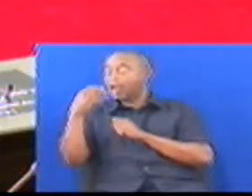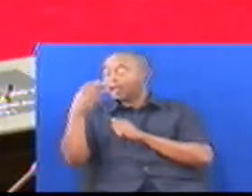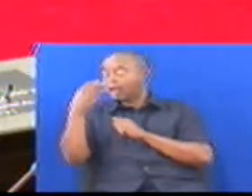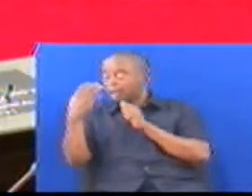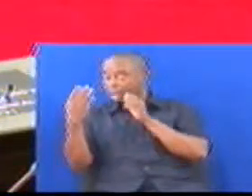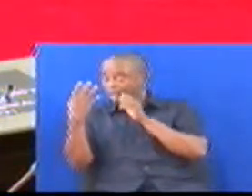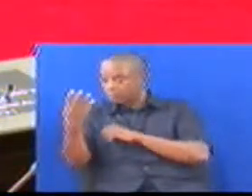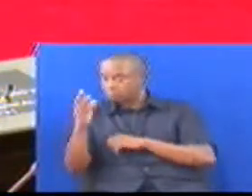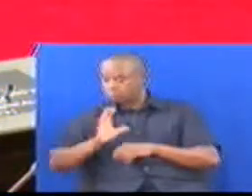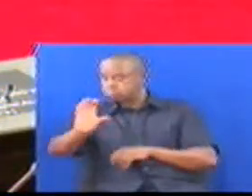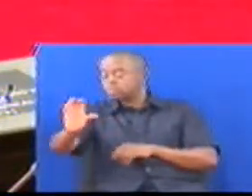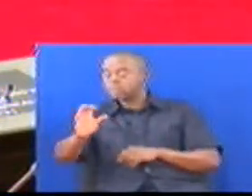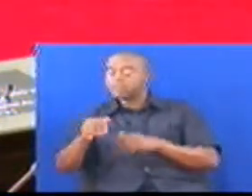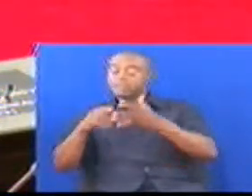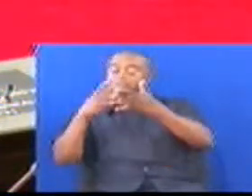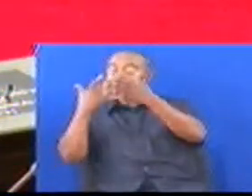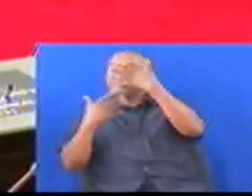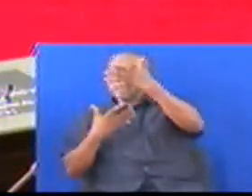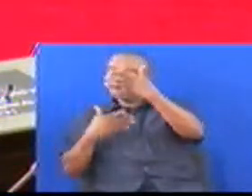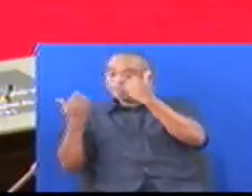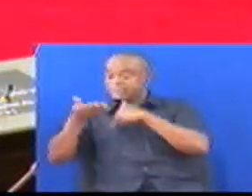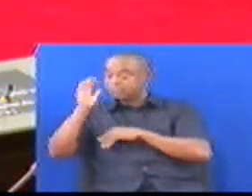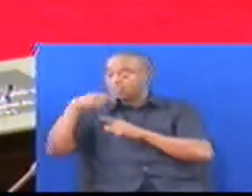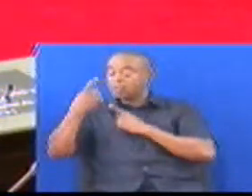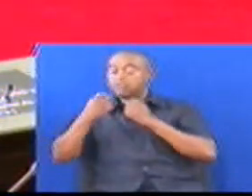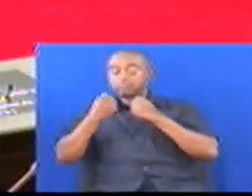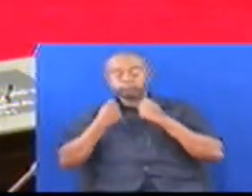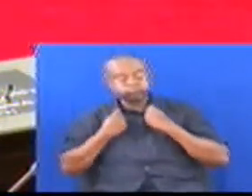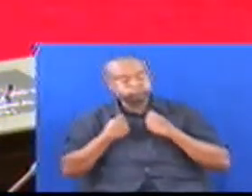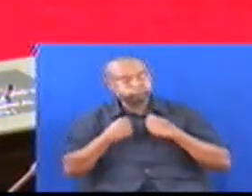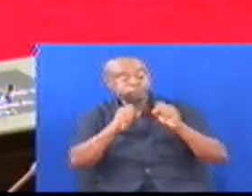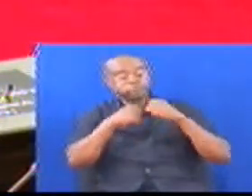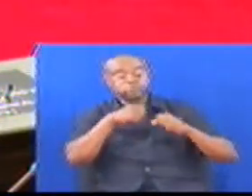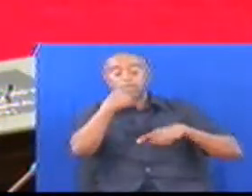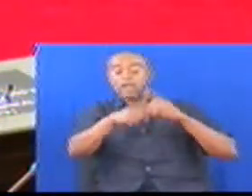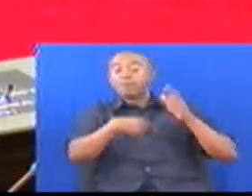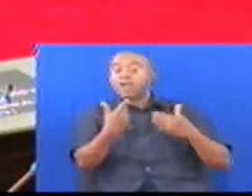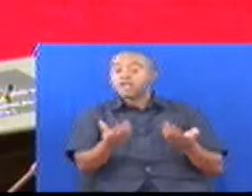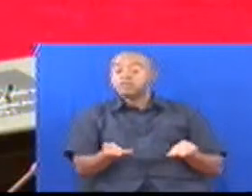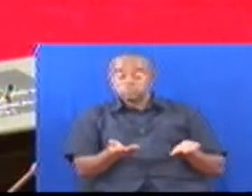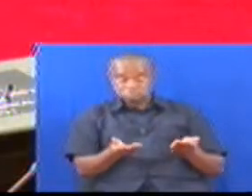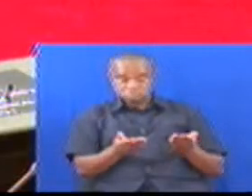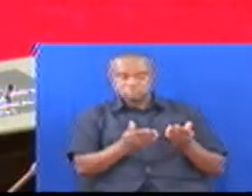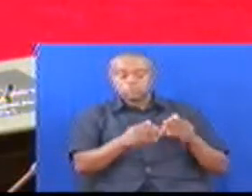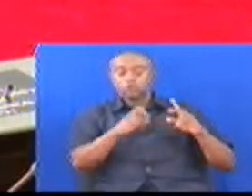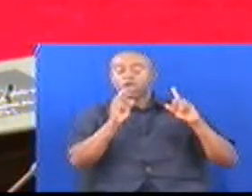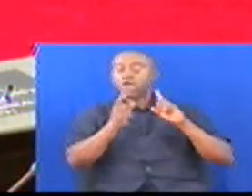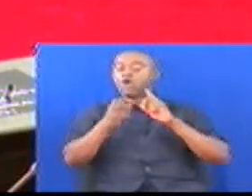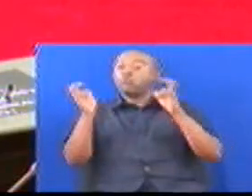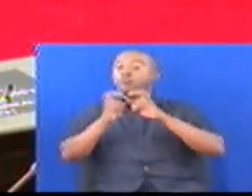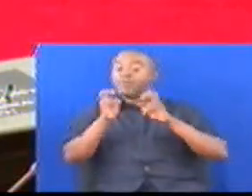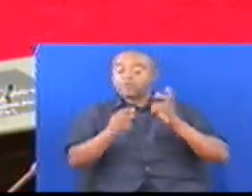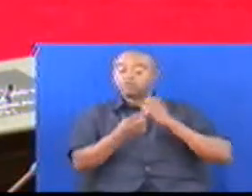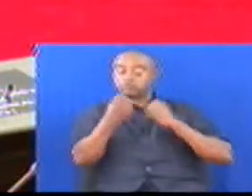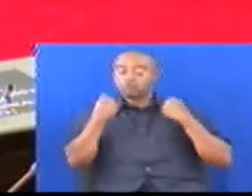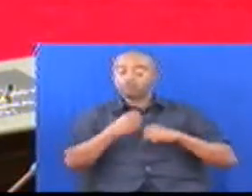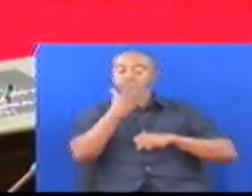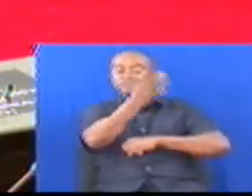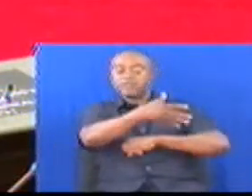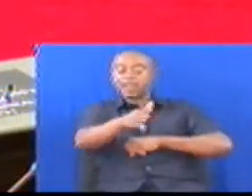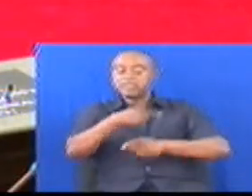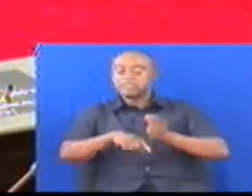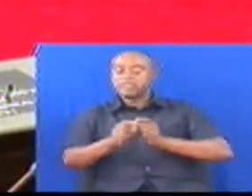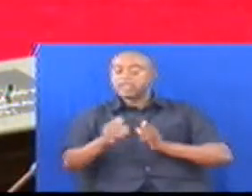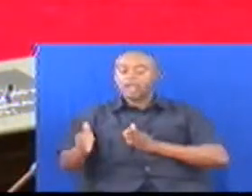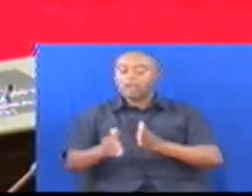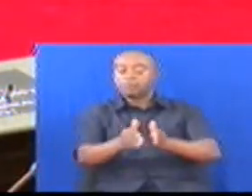214.93. Tano, serikali imeendelea kutekeleza mradi wa kufua umeme unaotokana na nguvu za maji katika mto